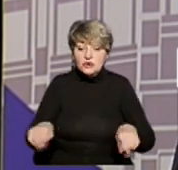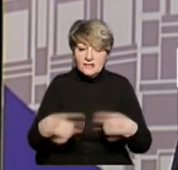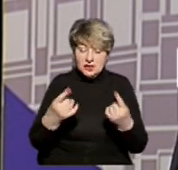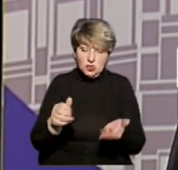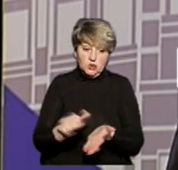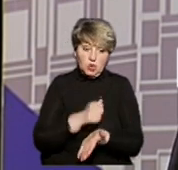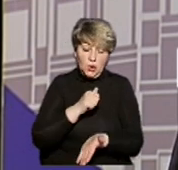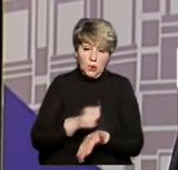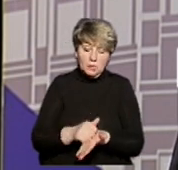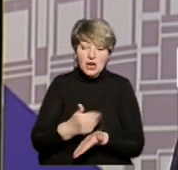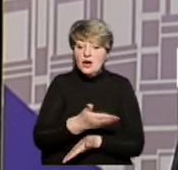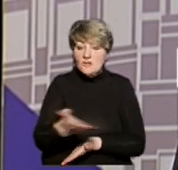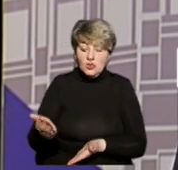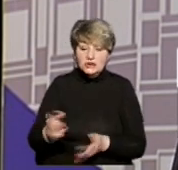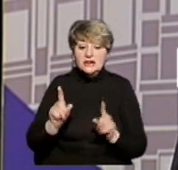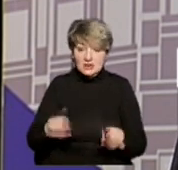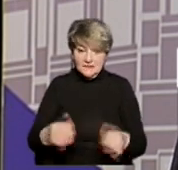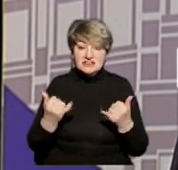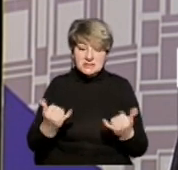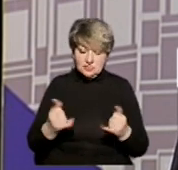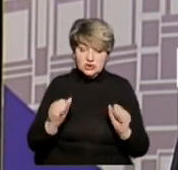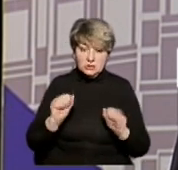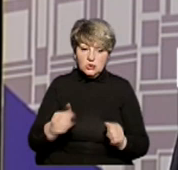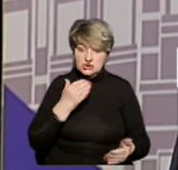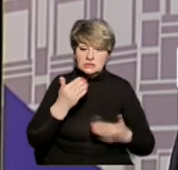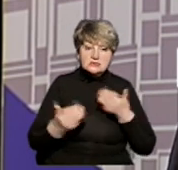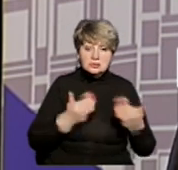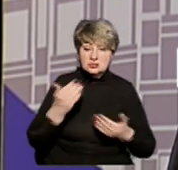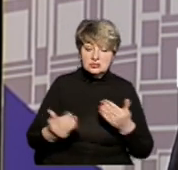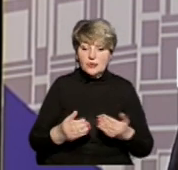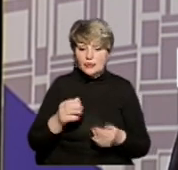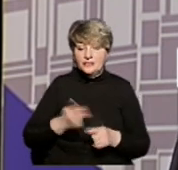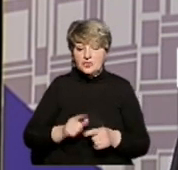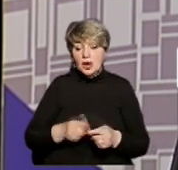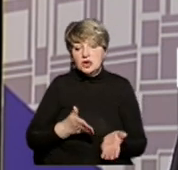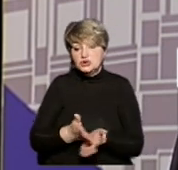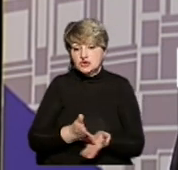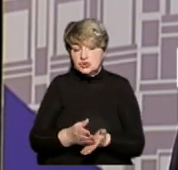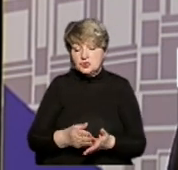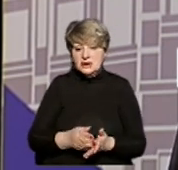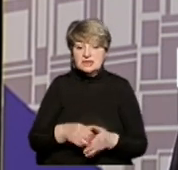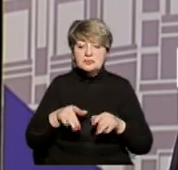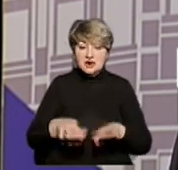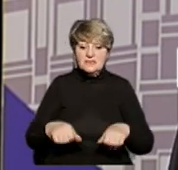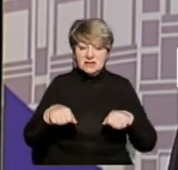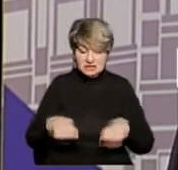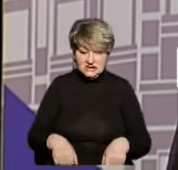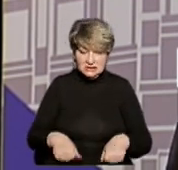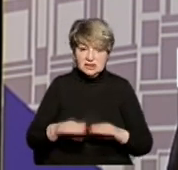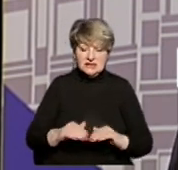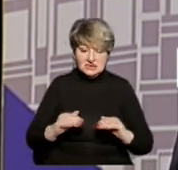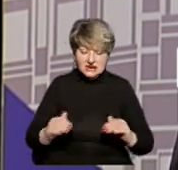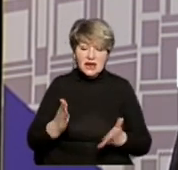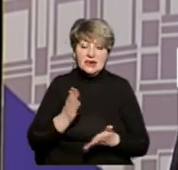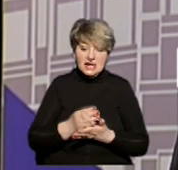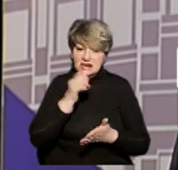відновлюватися документи. Вони навіть сьогодні вже можуть звернутися в відповідні інституції державні, наприклад, Службу у справах дітей. Є певні електронні реєстри.